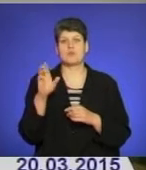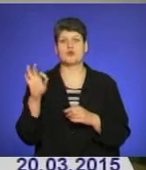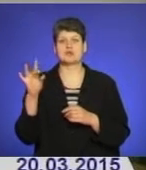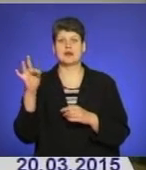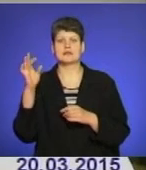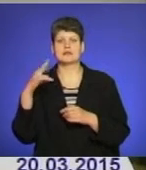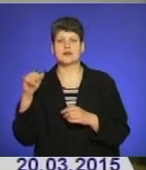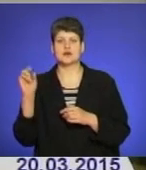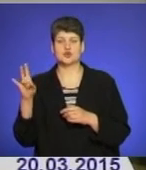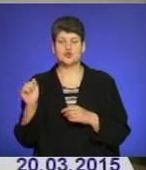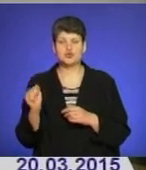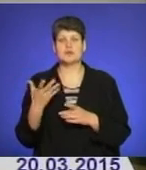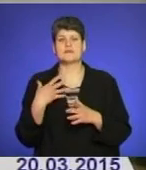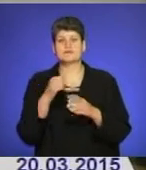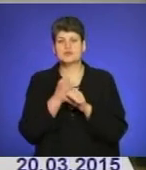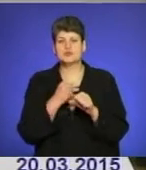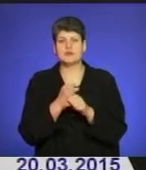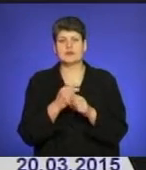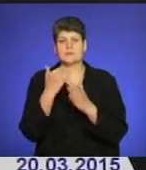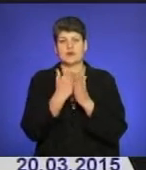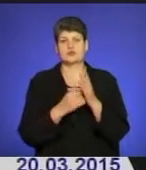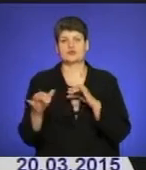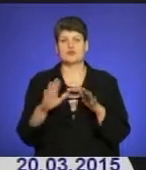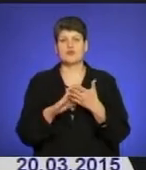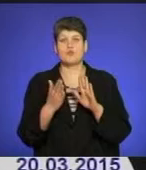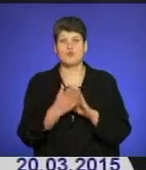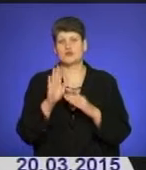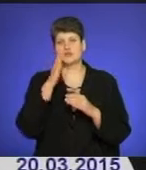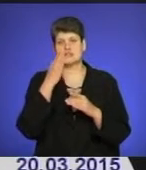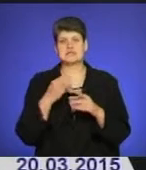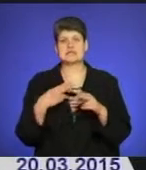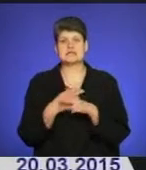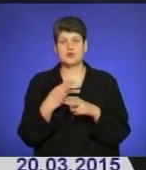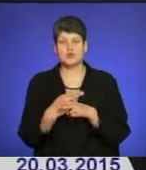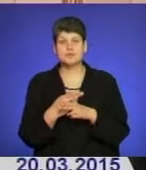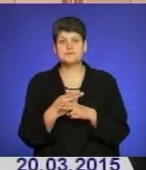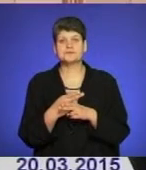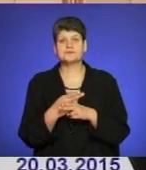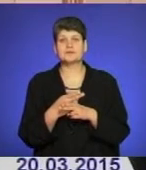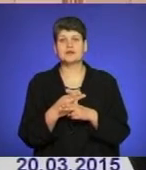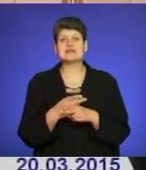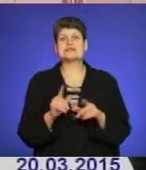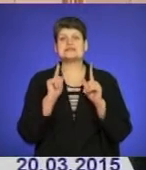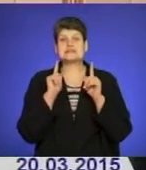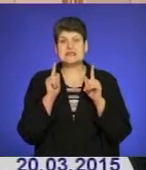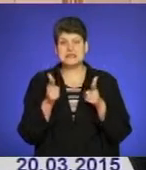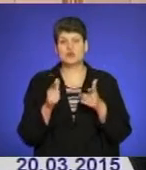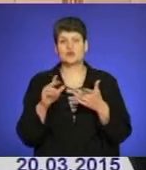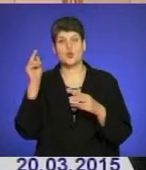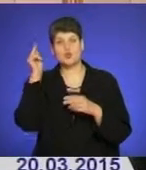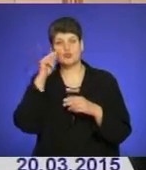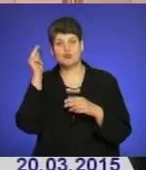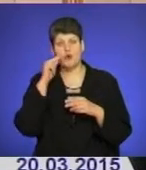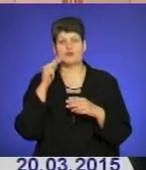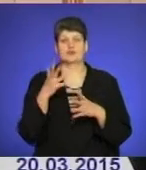час навчань відпрацьовували порядок дій в умовах терористичної загрози умовного противника. Згідно учбового завдання група